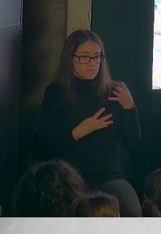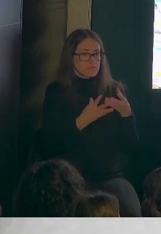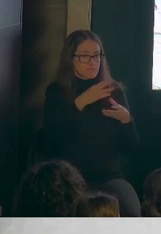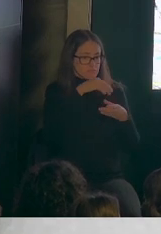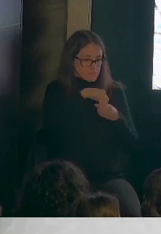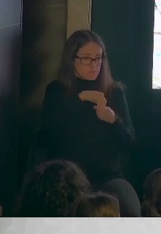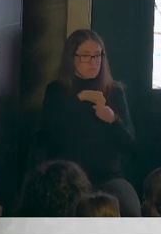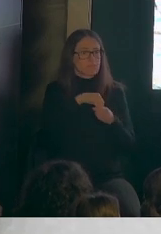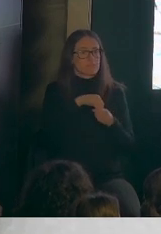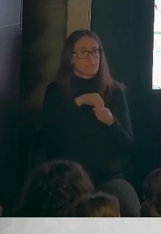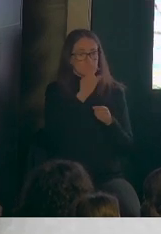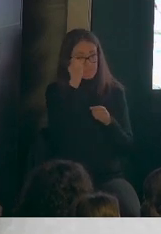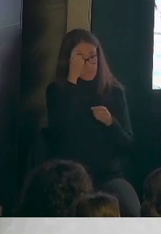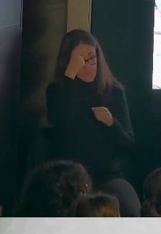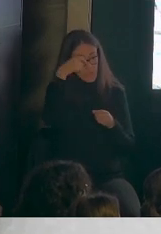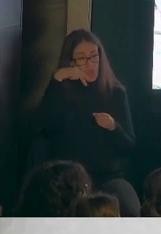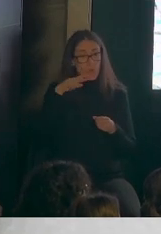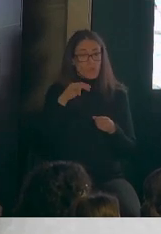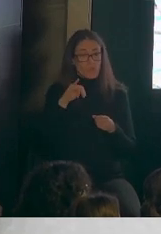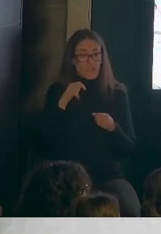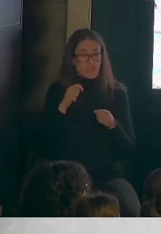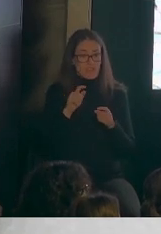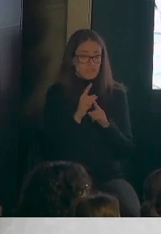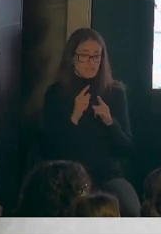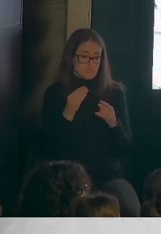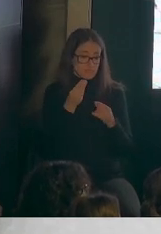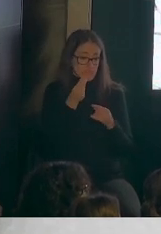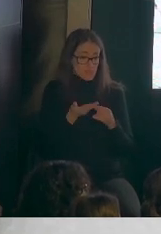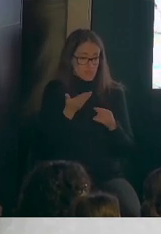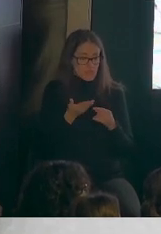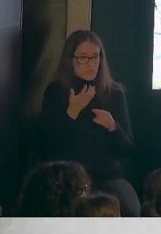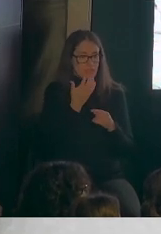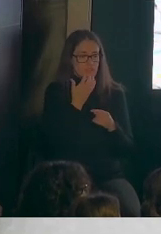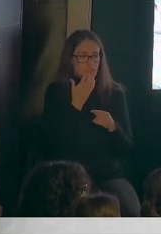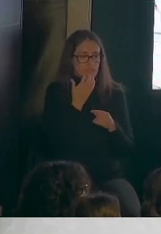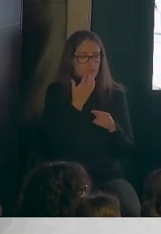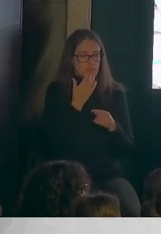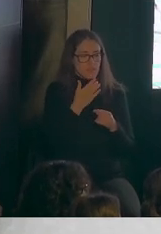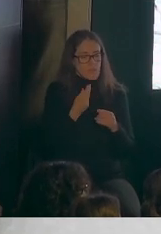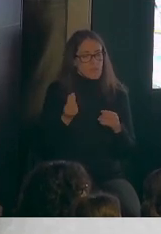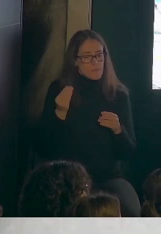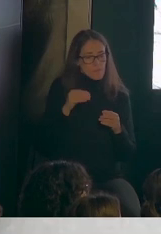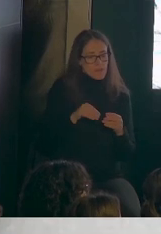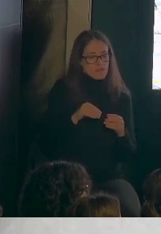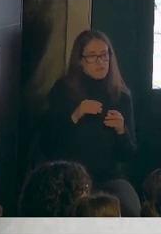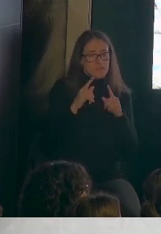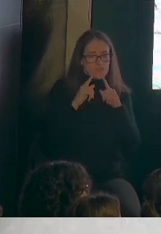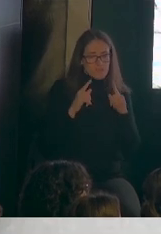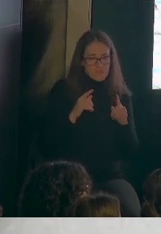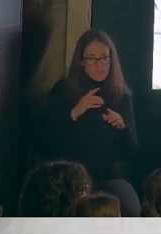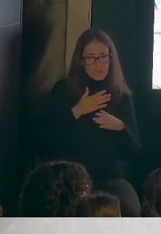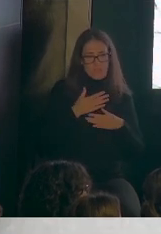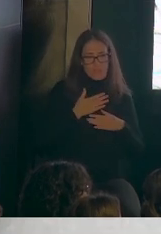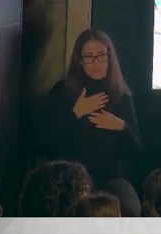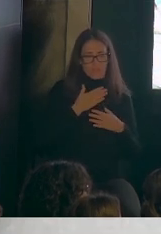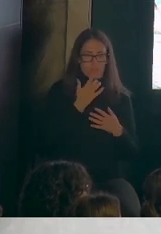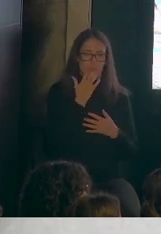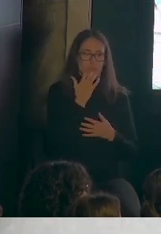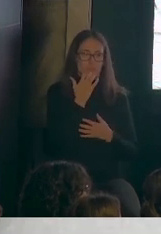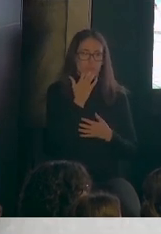nutrients, sí, doncs poder afegir inclús altres ingredients que ens poden aportar beneficis pel nostre cos, com pot ser,